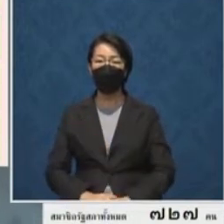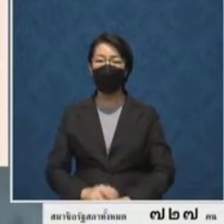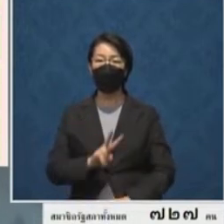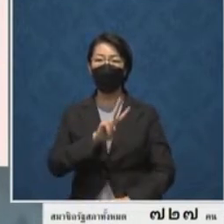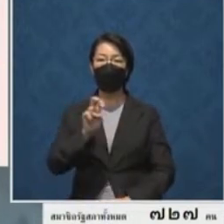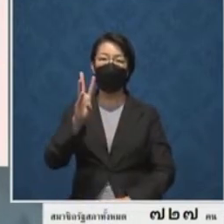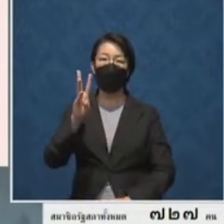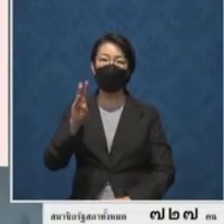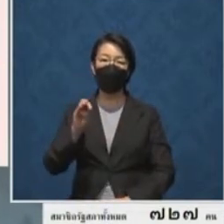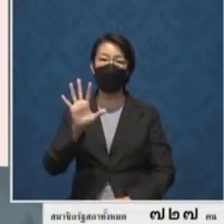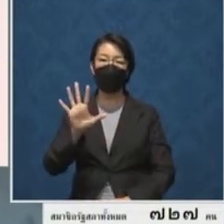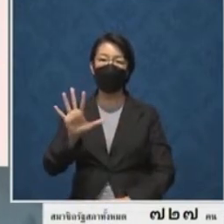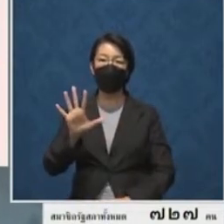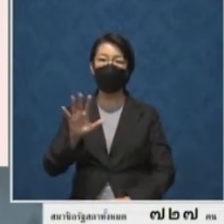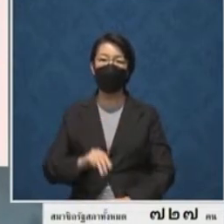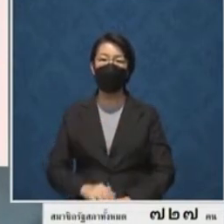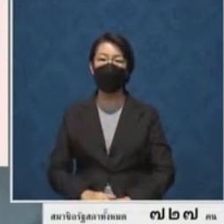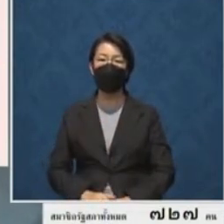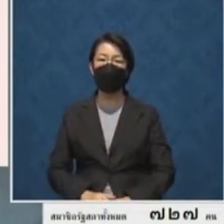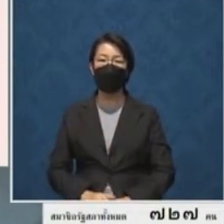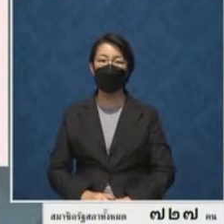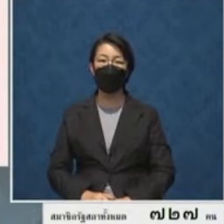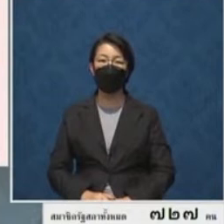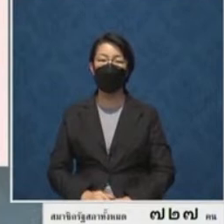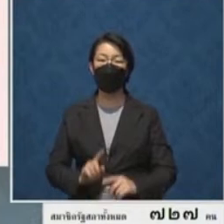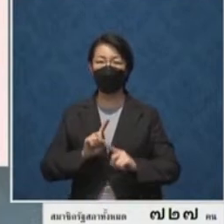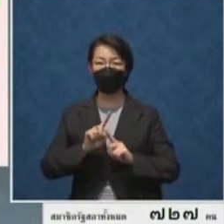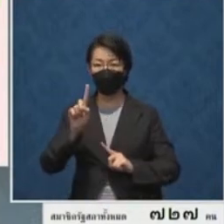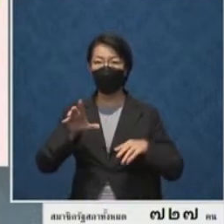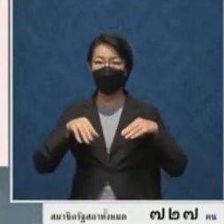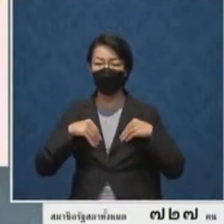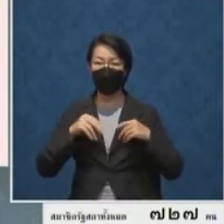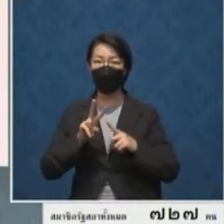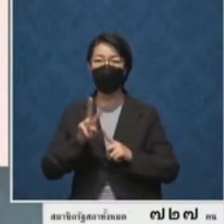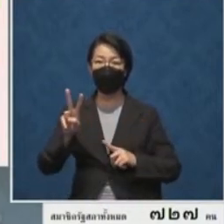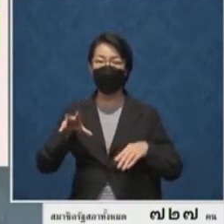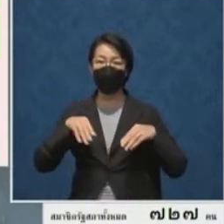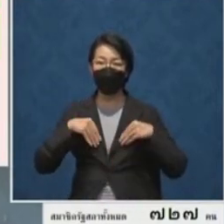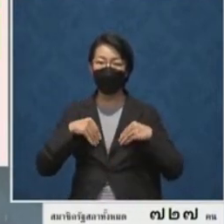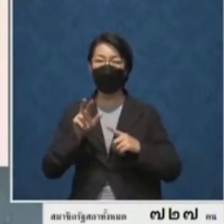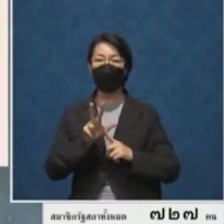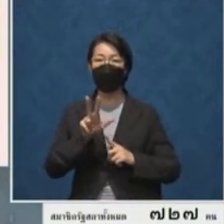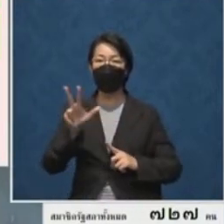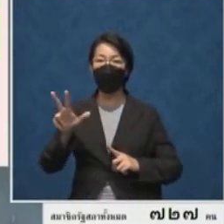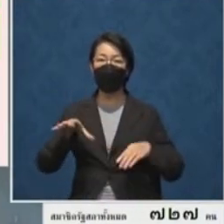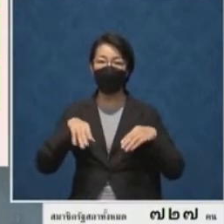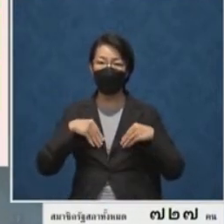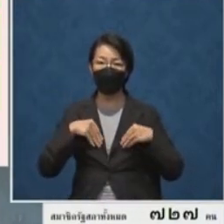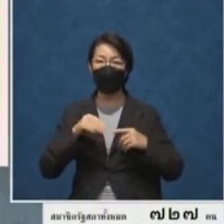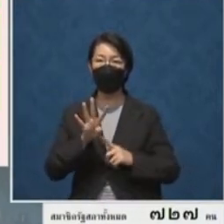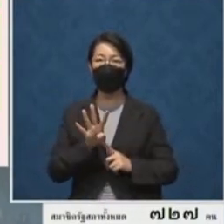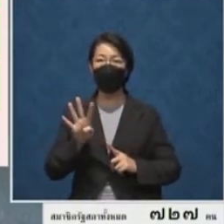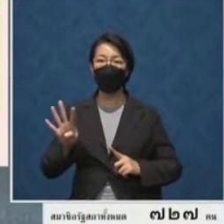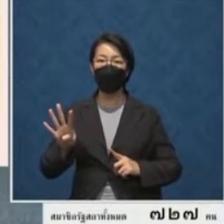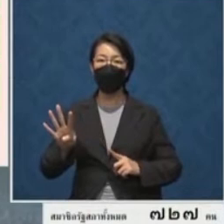าน 1รับหลักการ2รับหลักการ3รับหลักการ4รับหลักการ